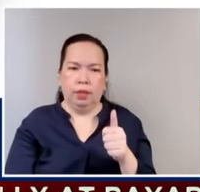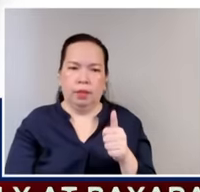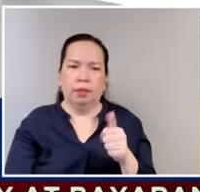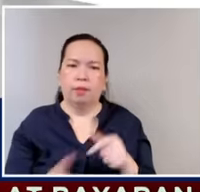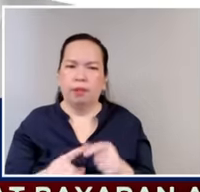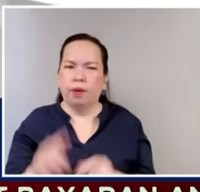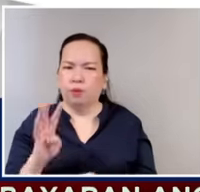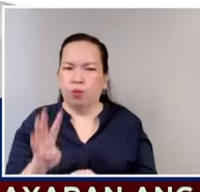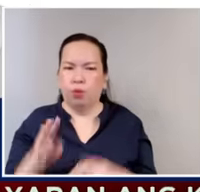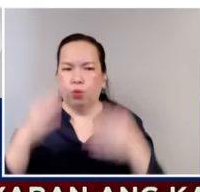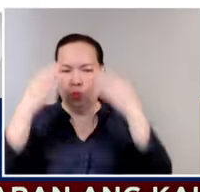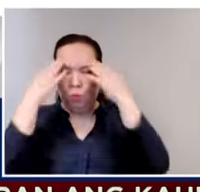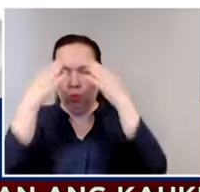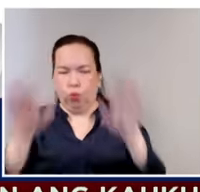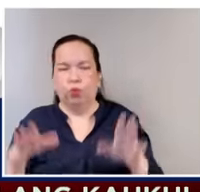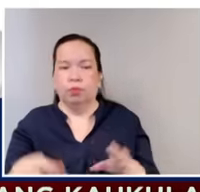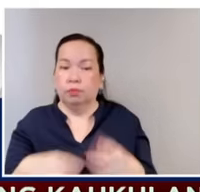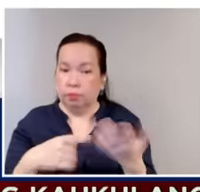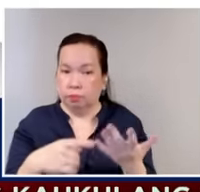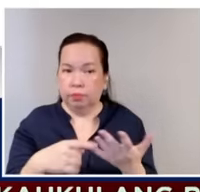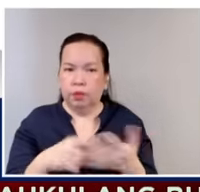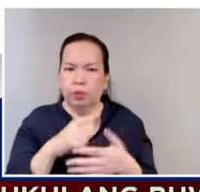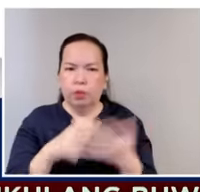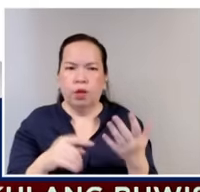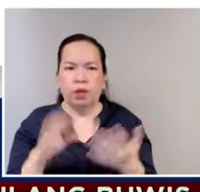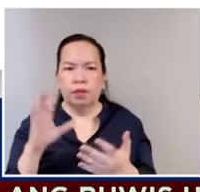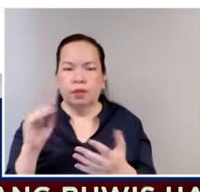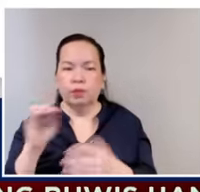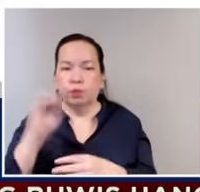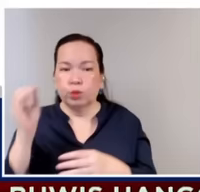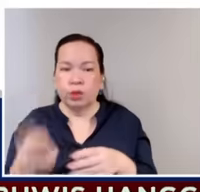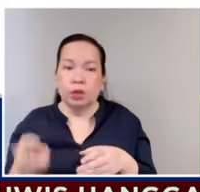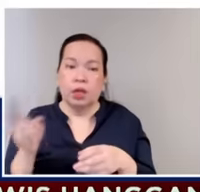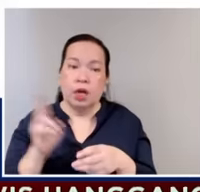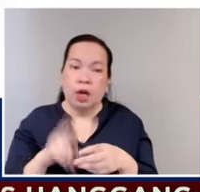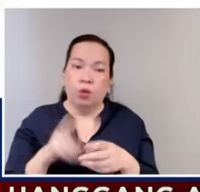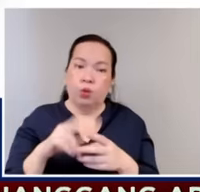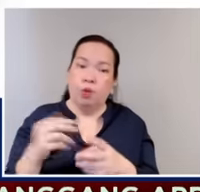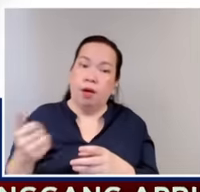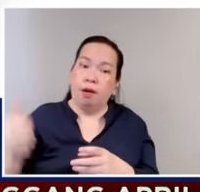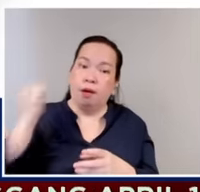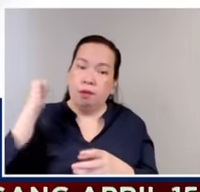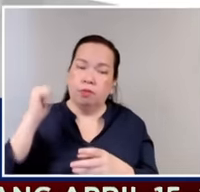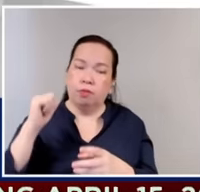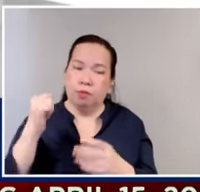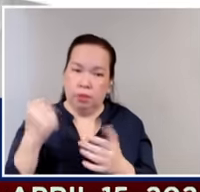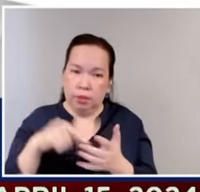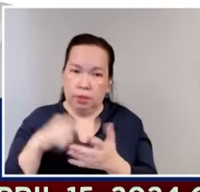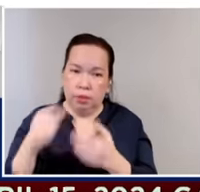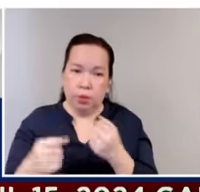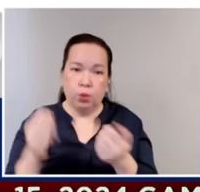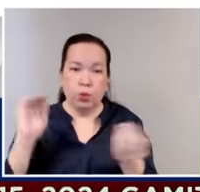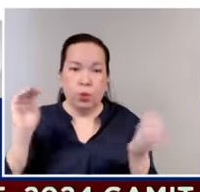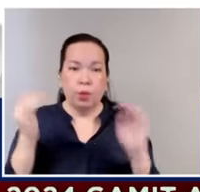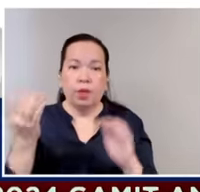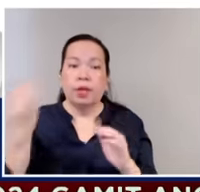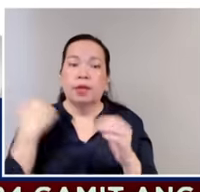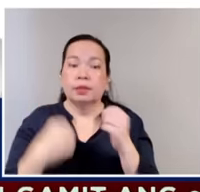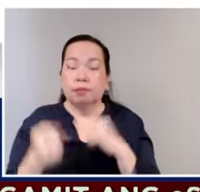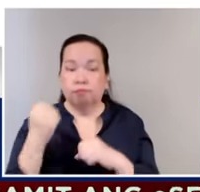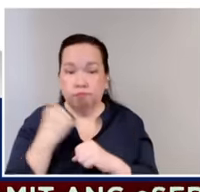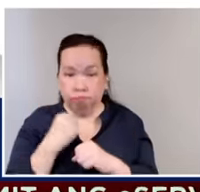alam ang issue. Halos kalahati ang itinaas ng bilang ng mga kumukontra ngayong taon kung ikukumpara sa bilang noong